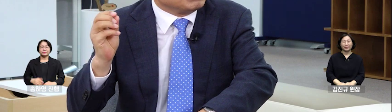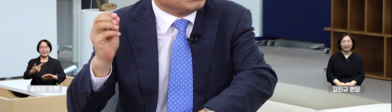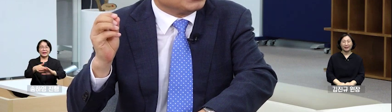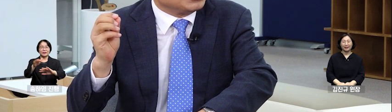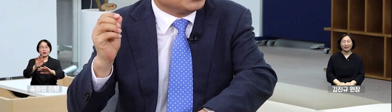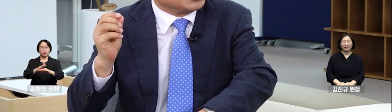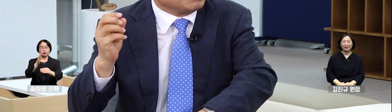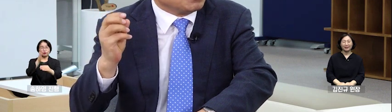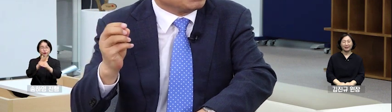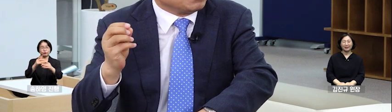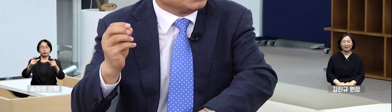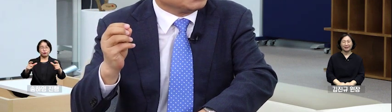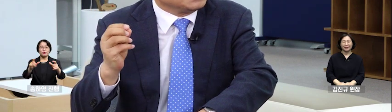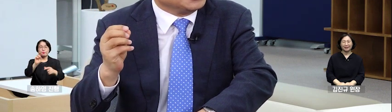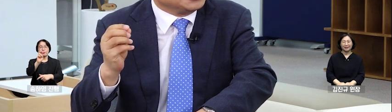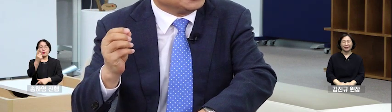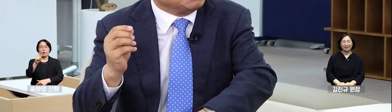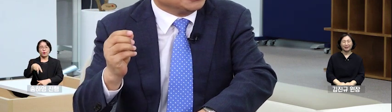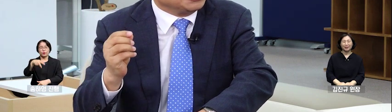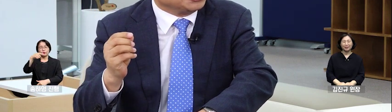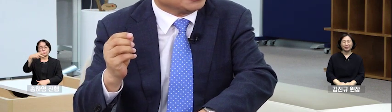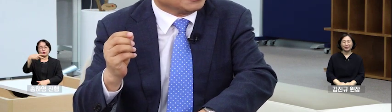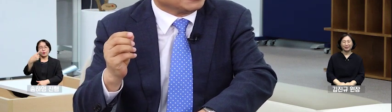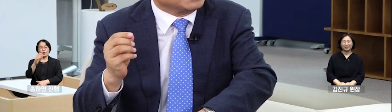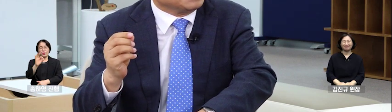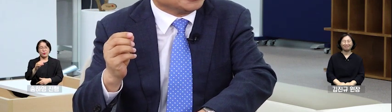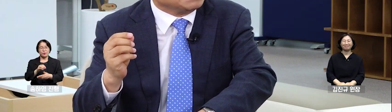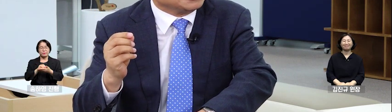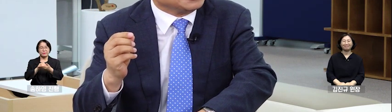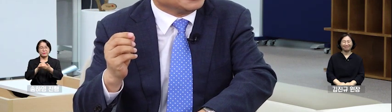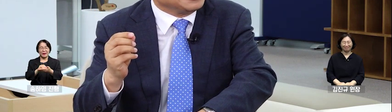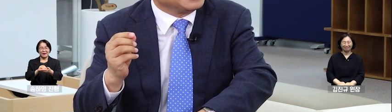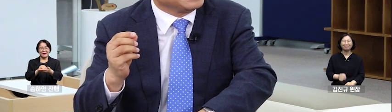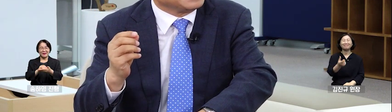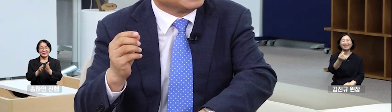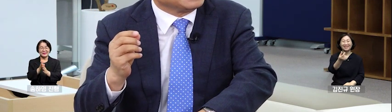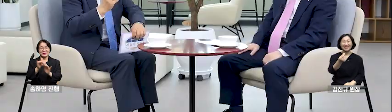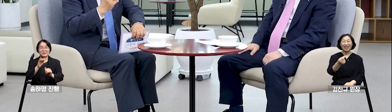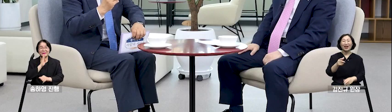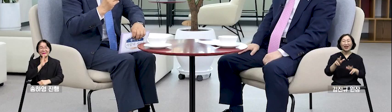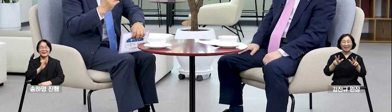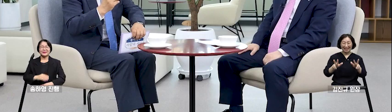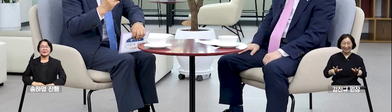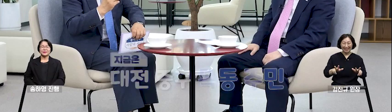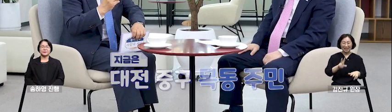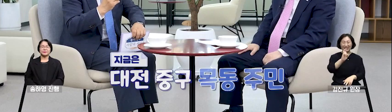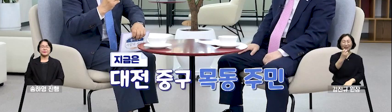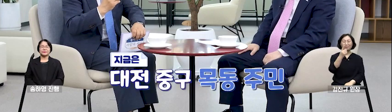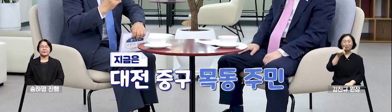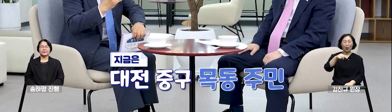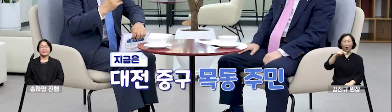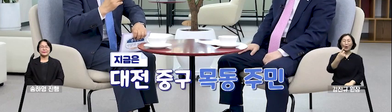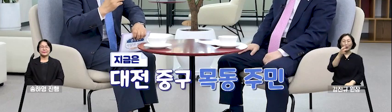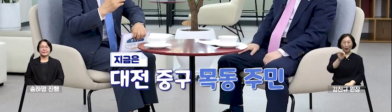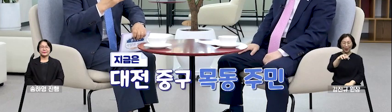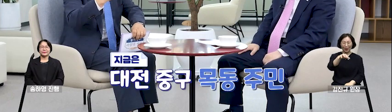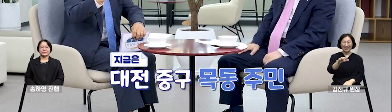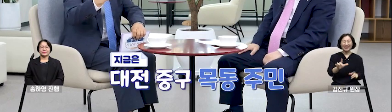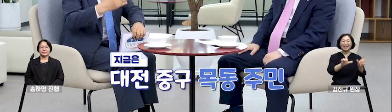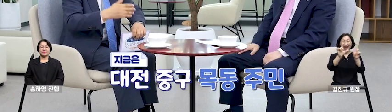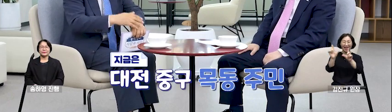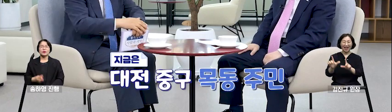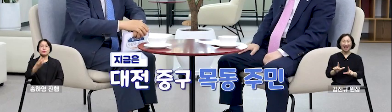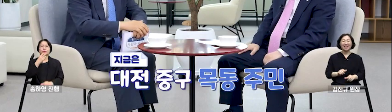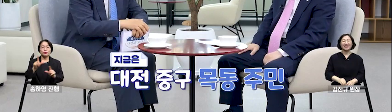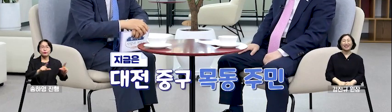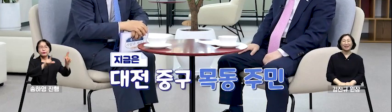중국 목동의 시민이 되셨다 그런 말씀 좋은데 지금 아버지 면목동 시민입니다 서울